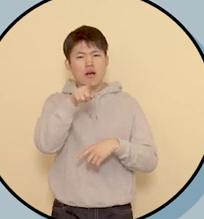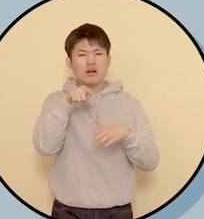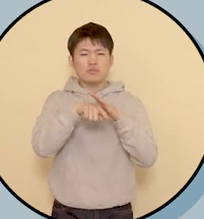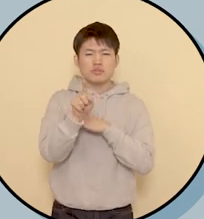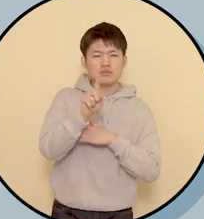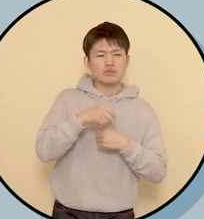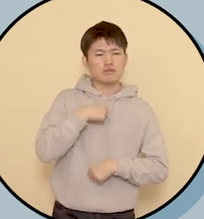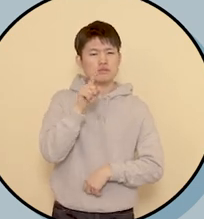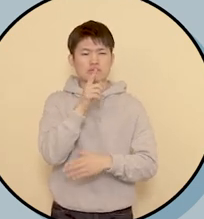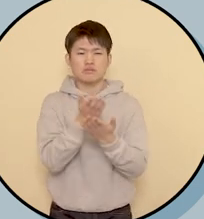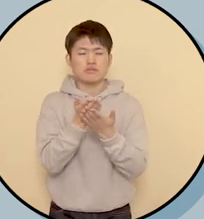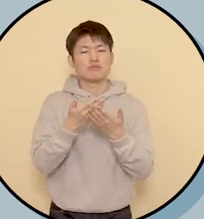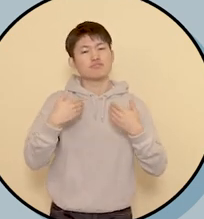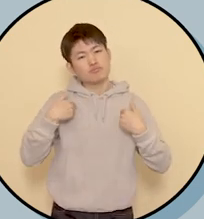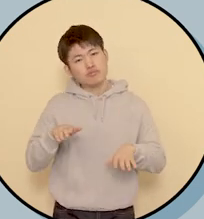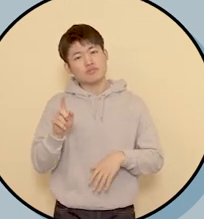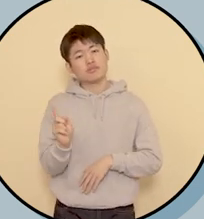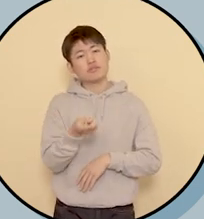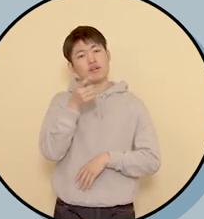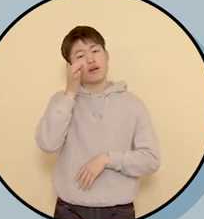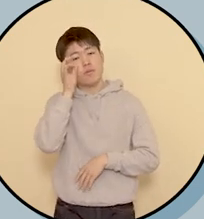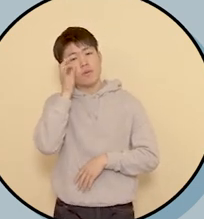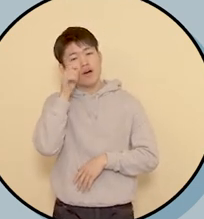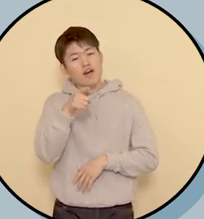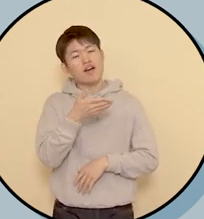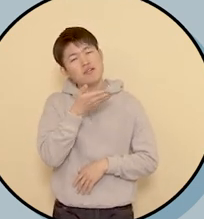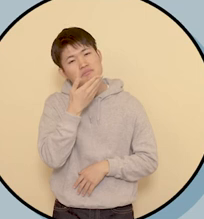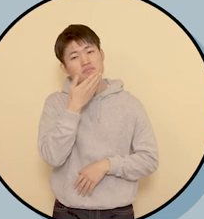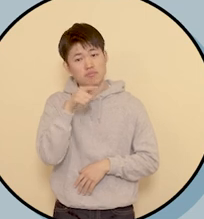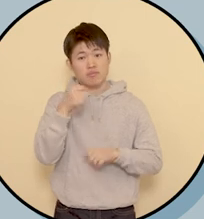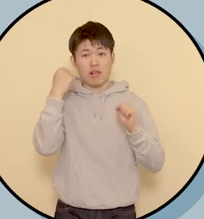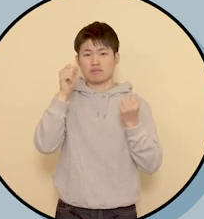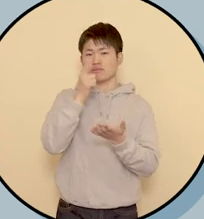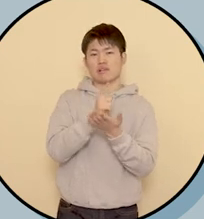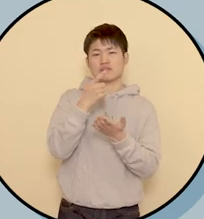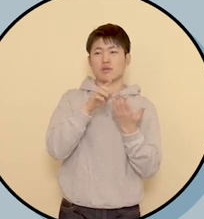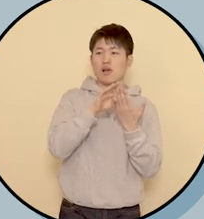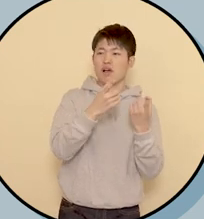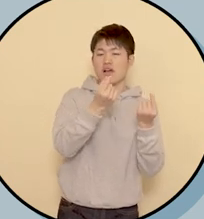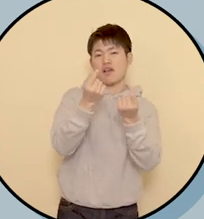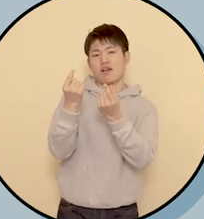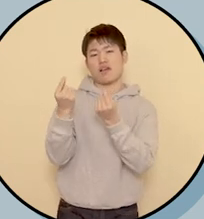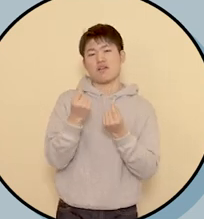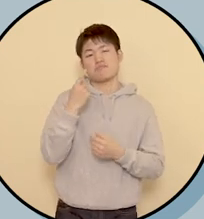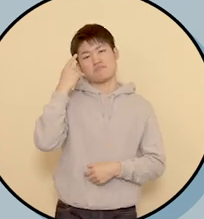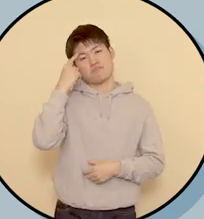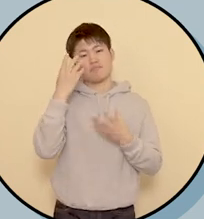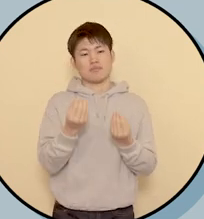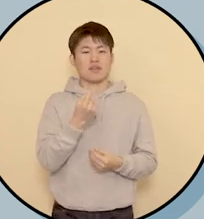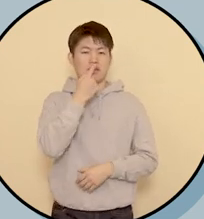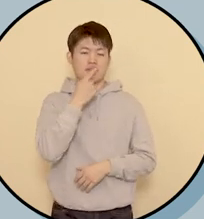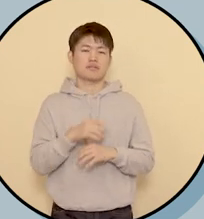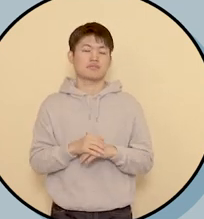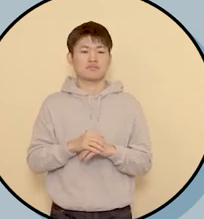か、正解を求めたりとか、なんか意味をつけないみたいなことって結構大事なことだなって、